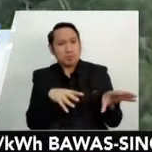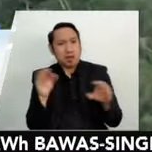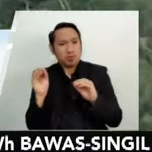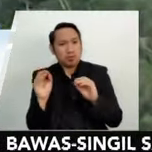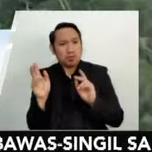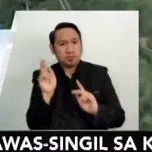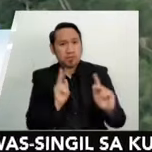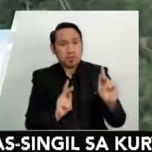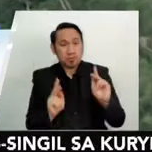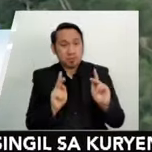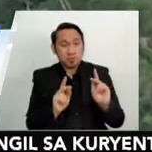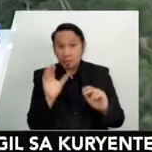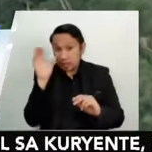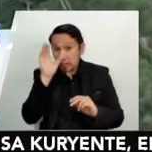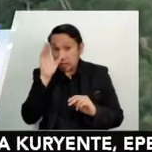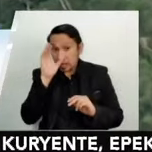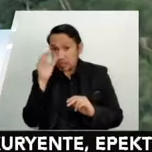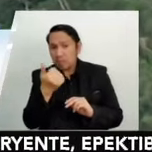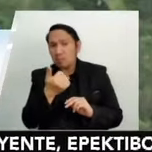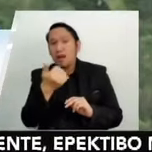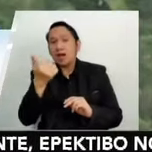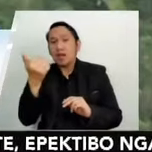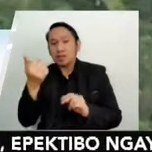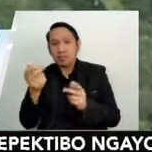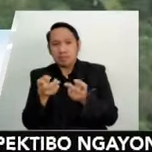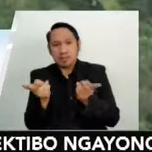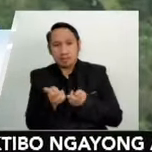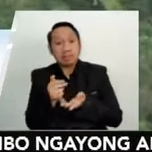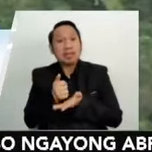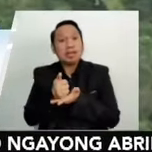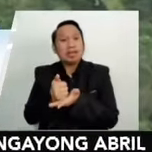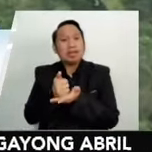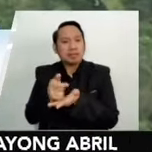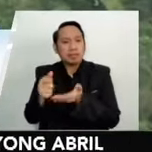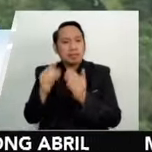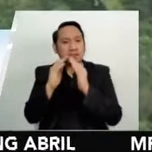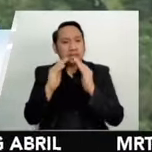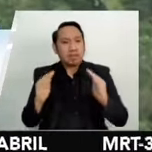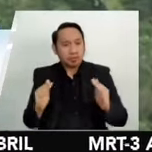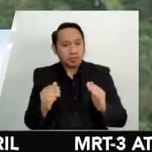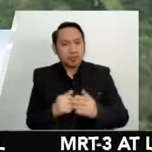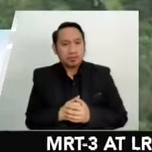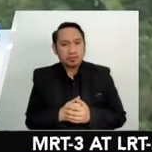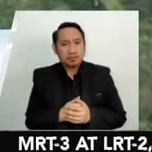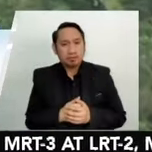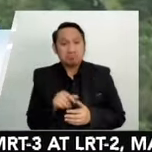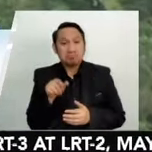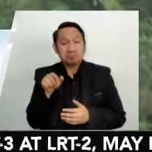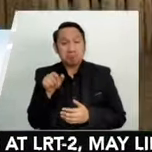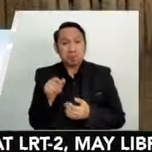tirahan ng mga walang malilipatan. Sinusubukan pa namin kunan ng pahayag ang SBSI.